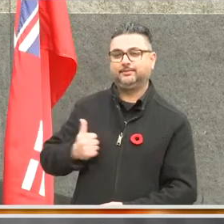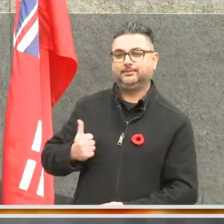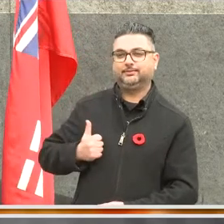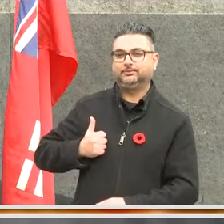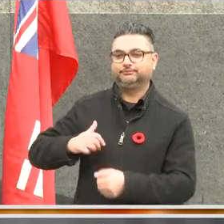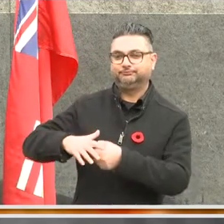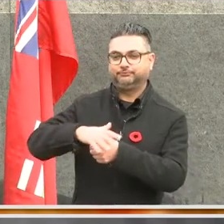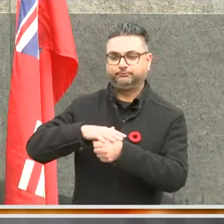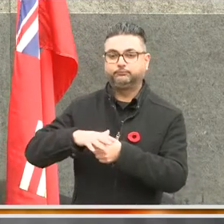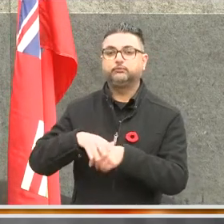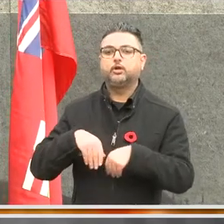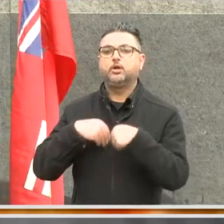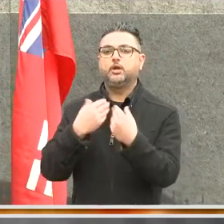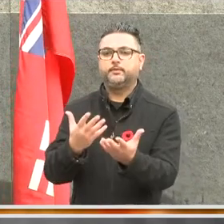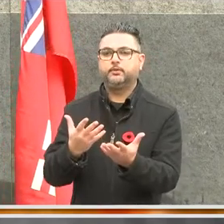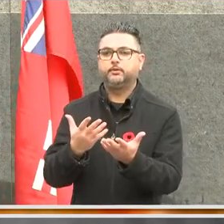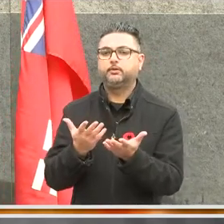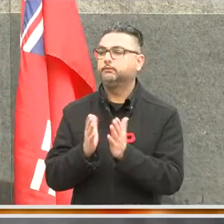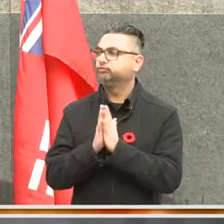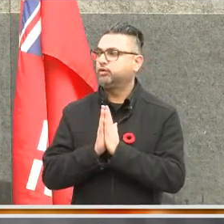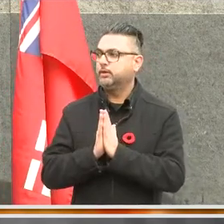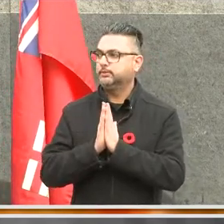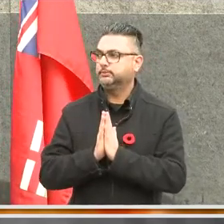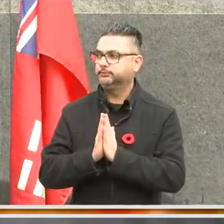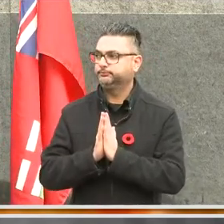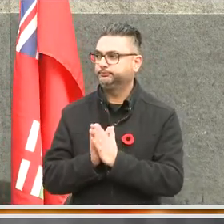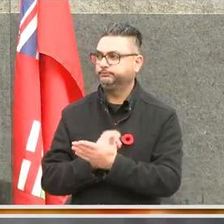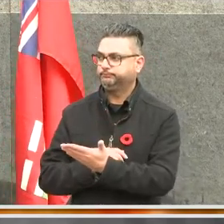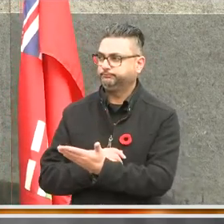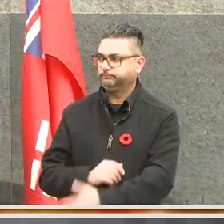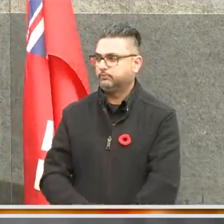j'invite l'aumônier Lieutenant Colonel Michel Dion à dire une prière.